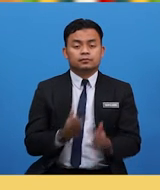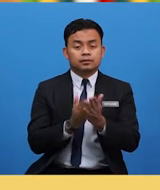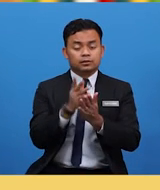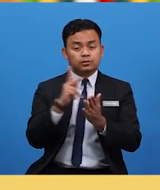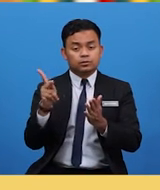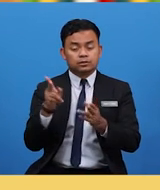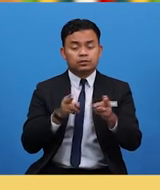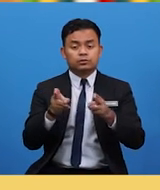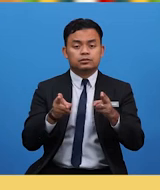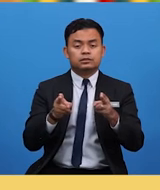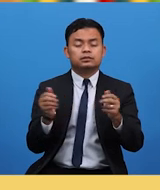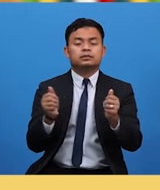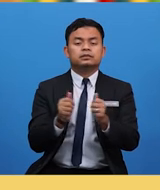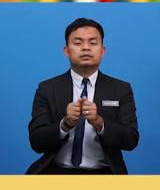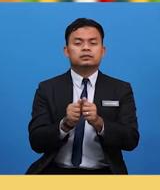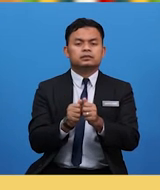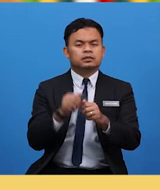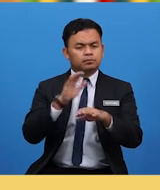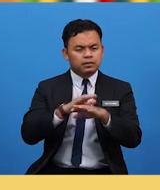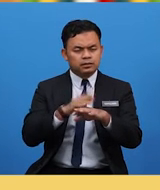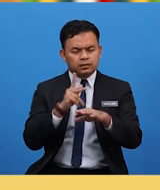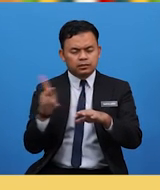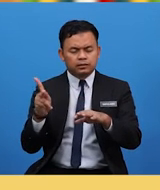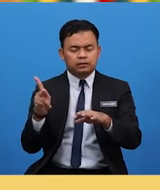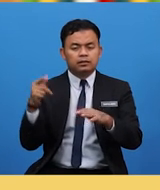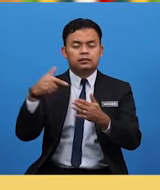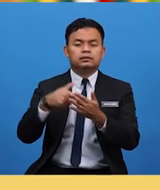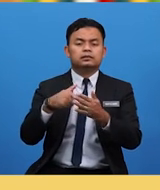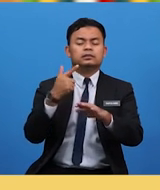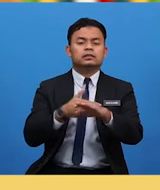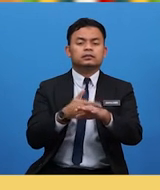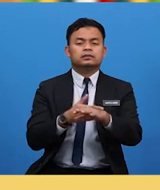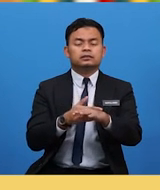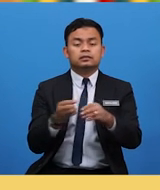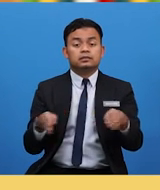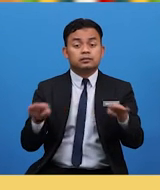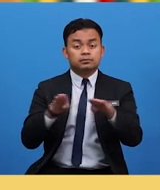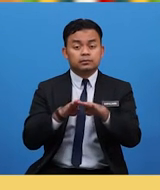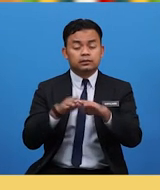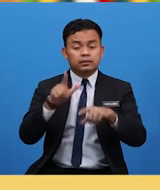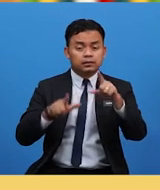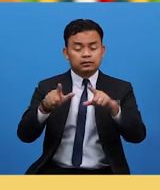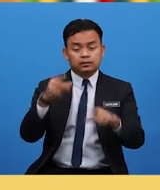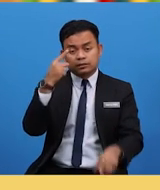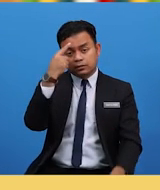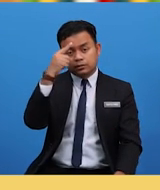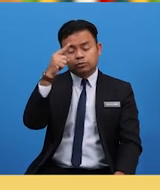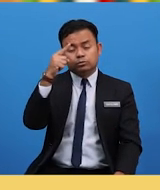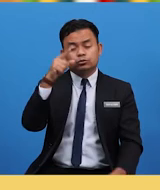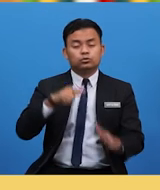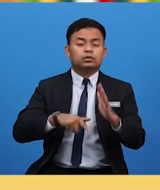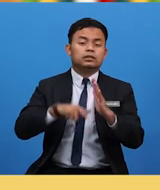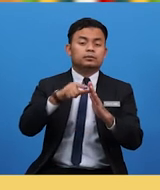teruskan usaha dengan memperbanyakkan la latihan sebagai langkah pengukuhan